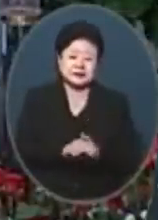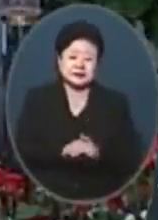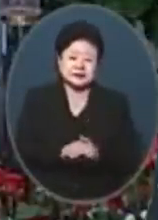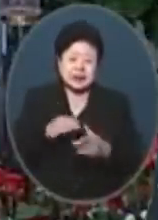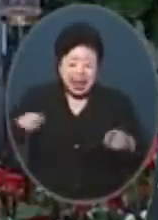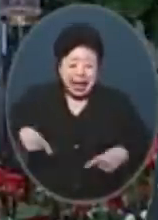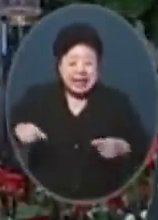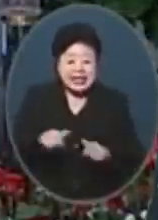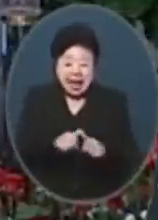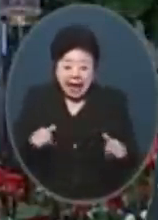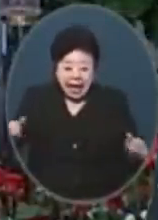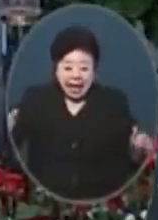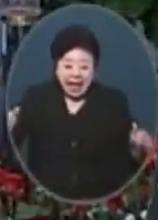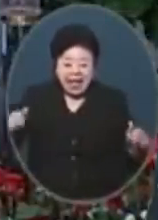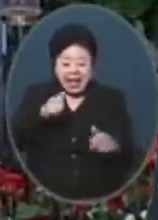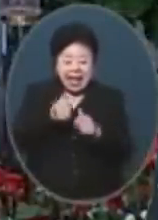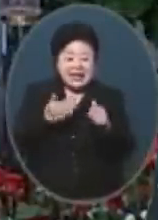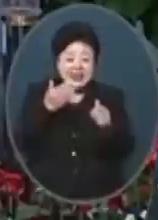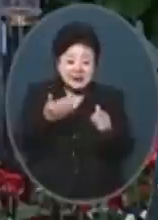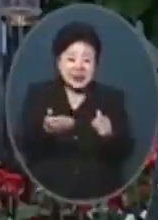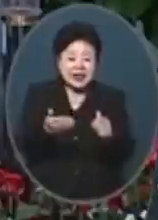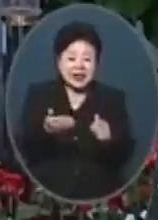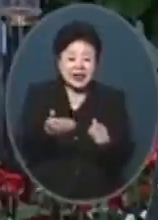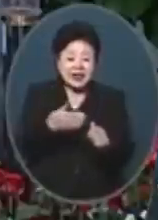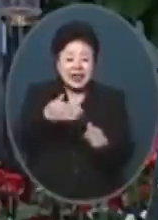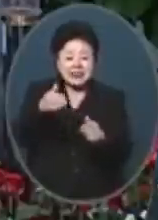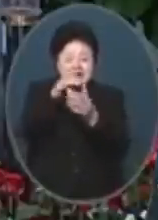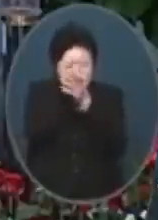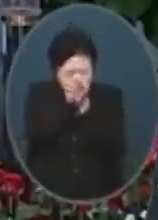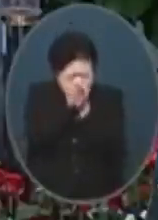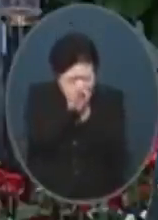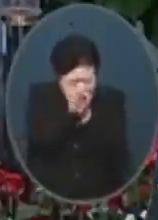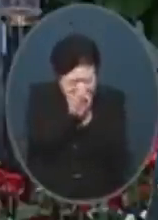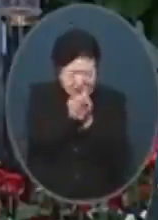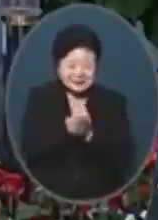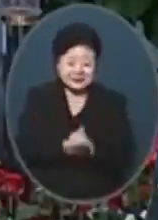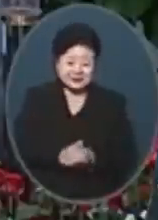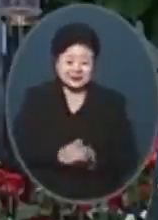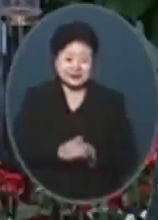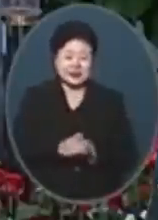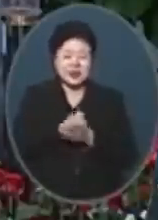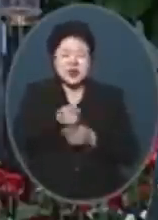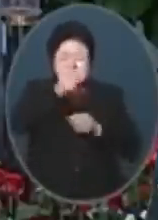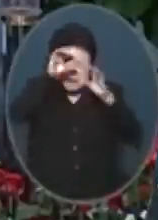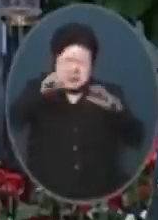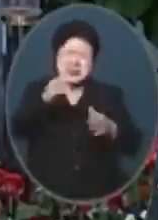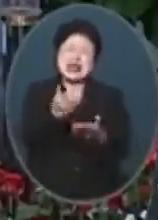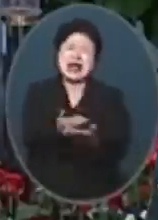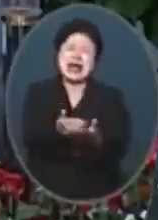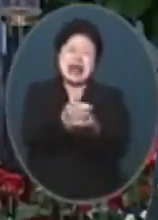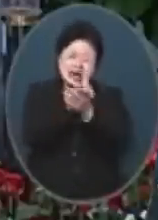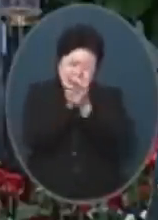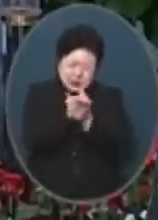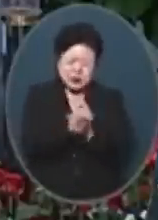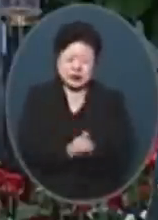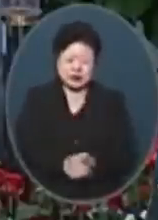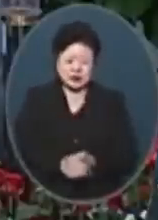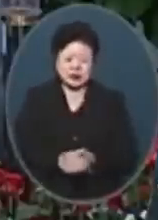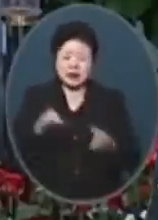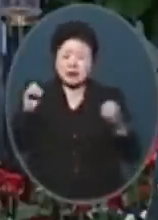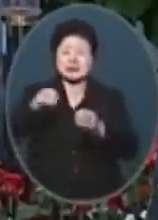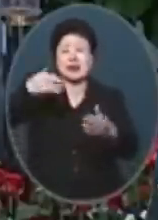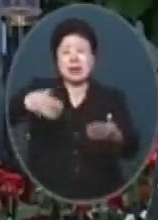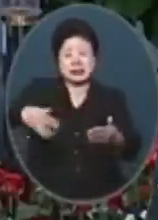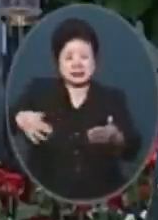엘리야가 하나님께 나아가서 기도를 했습니다. 비를 달라고 기도했는데 아무 응답이